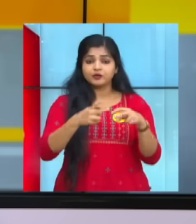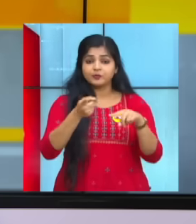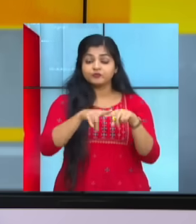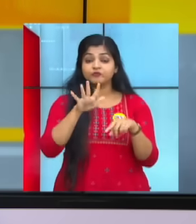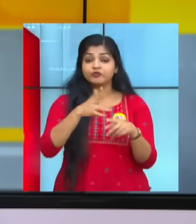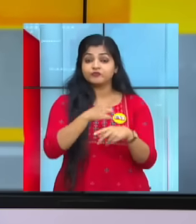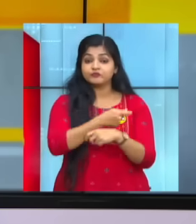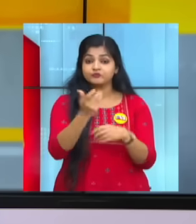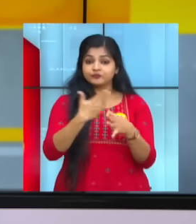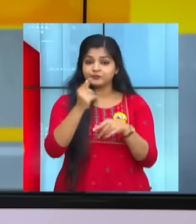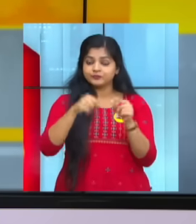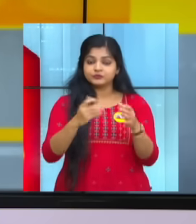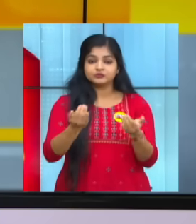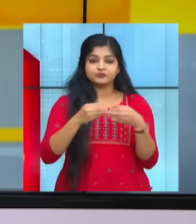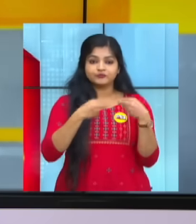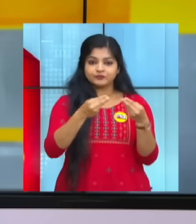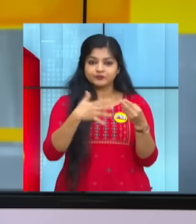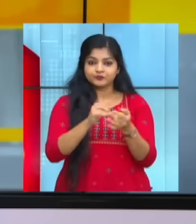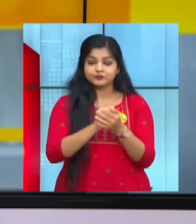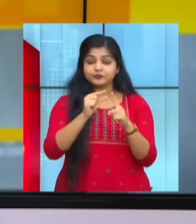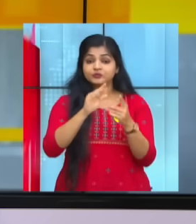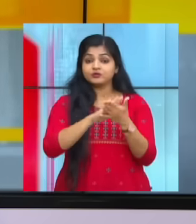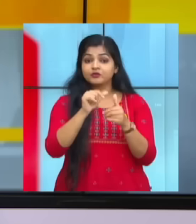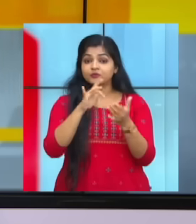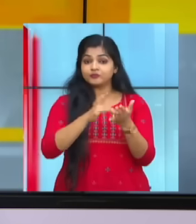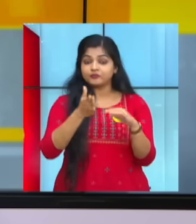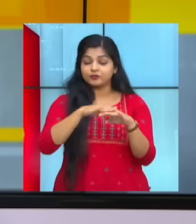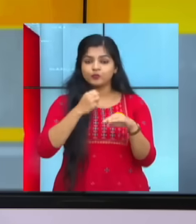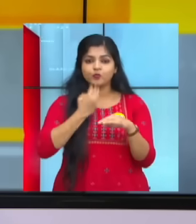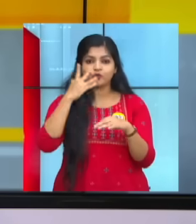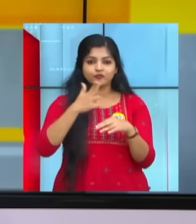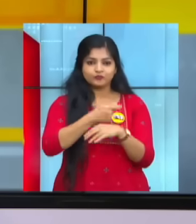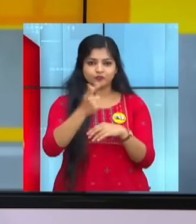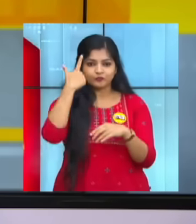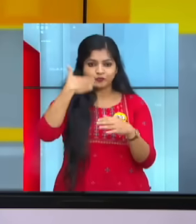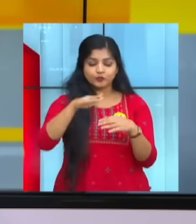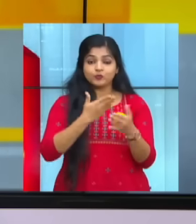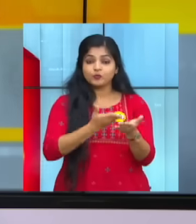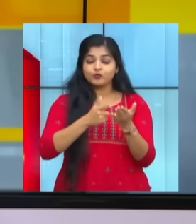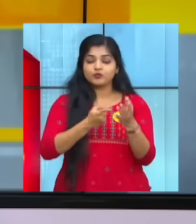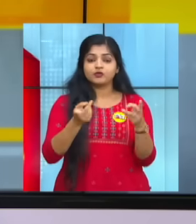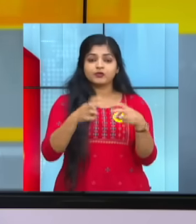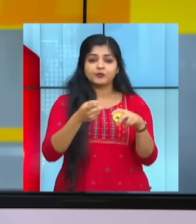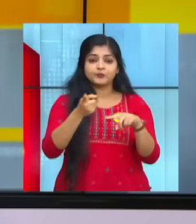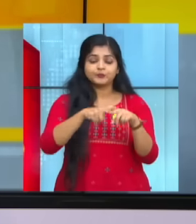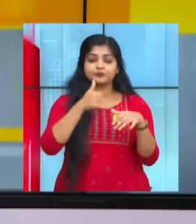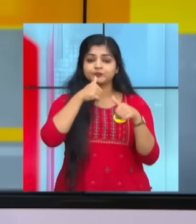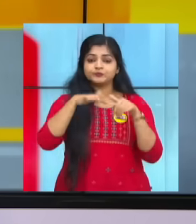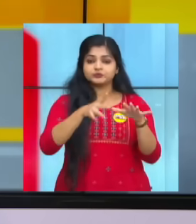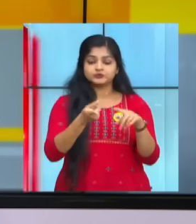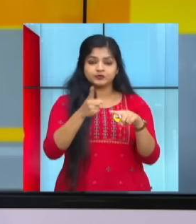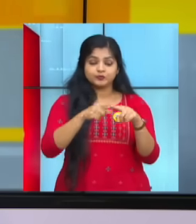മത്സ്യത്തൊഴിലാളികളെ രക്ഷിച്ചു പുതിയാപ്പ ഹാർബറിൽ നിന്ന് രാവിലെ മീൻ പിടിക്കാൻ പോയ ബോട്ടാണ് കടലിൽ കുടുങ്ങിയത് അഭിജിത്ത് മുഴക്കുന്നത് നൽകും കോഴിക്കോട് എന്നും